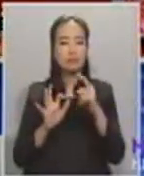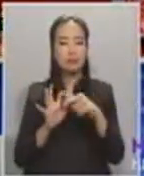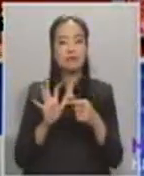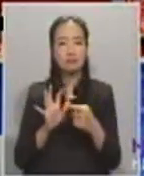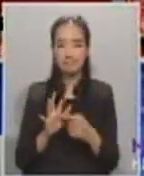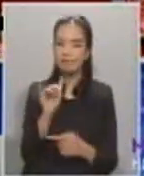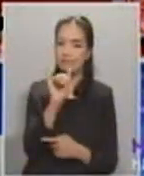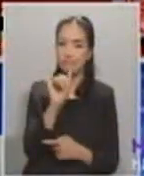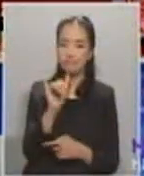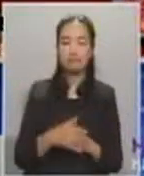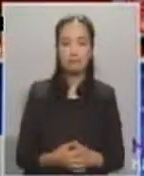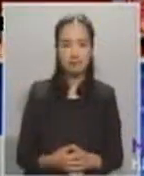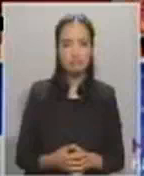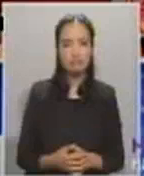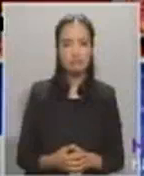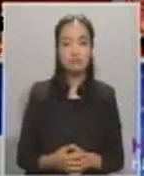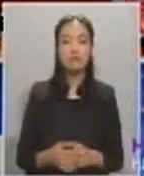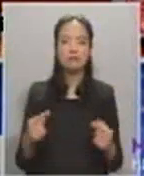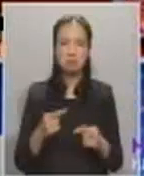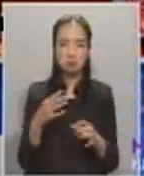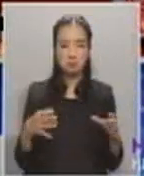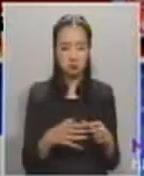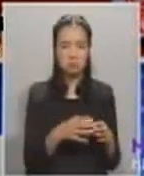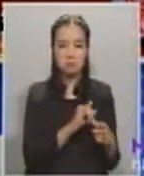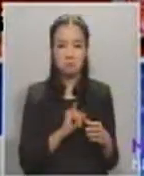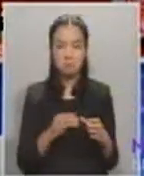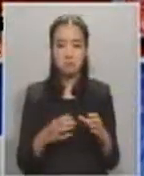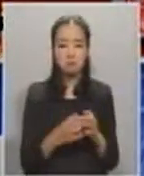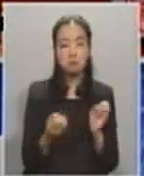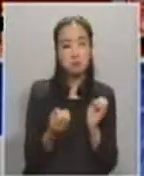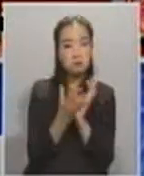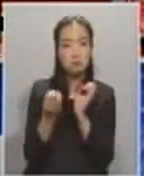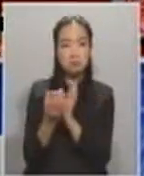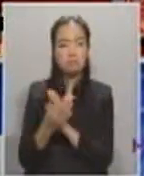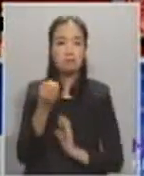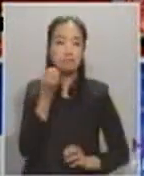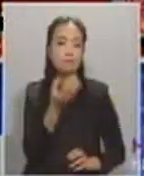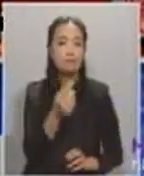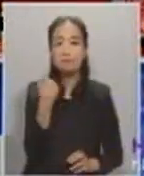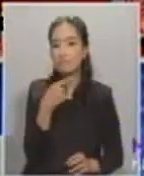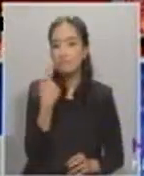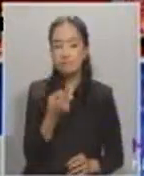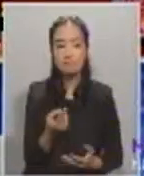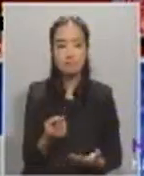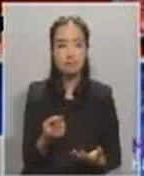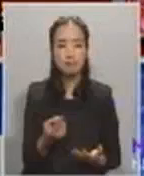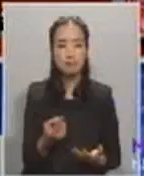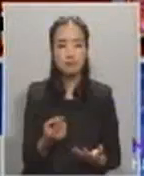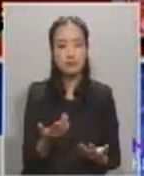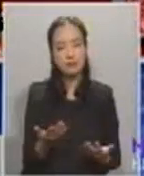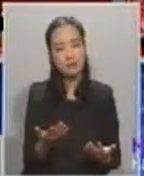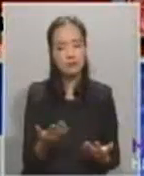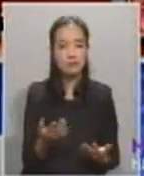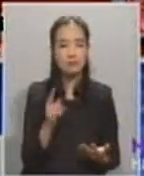ผู้ที่อยู่ในการก่อการเนี่ยส่วนหนึ่งเป็น ทหารด้วย ก็เรียกว่าอะ